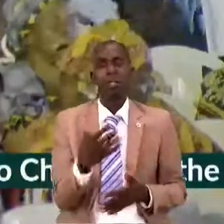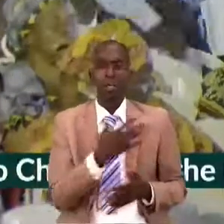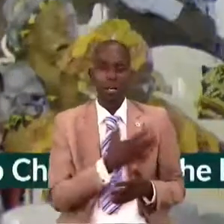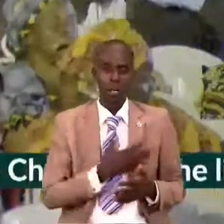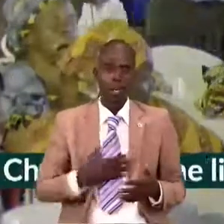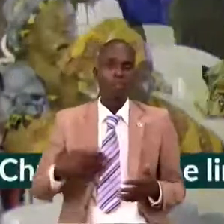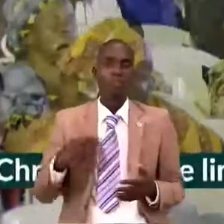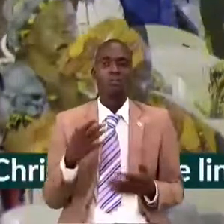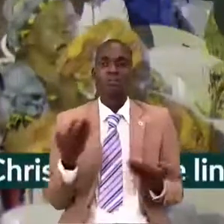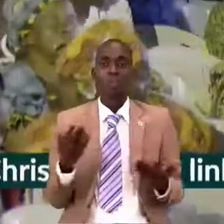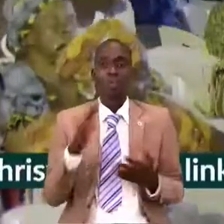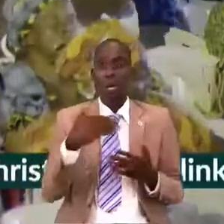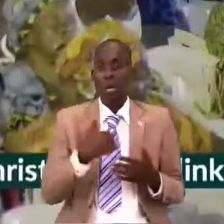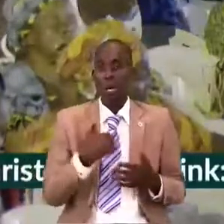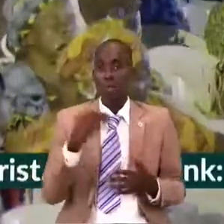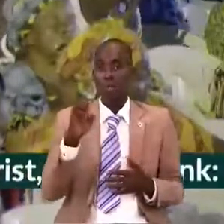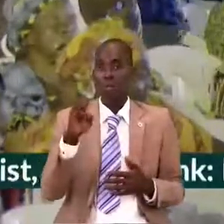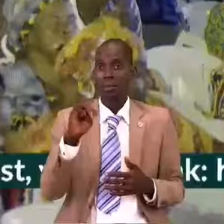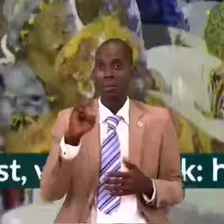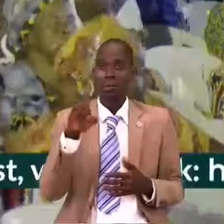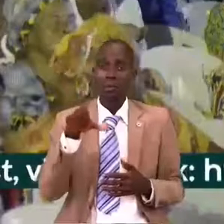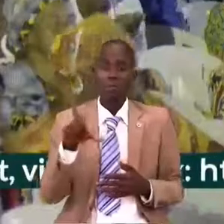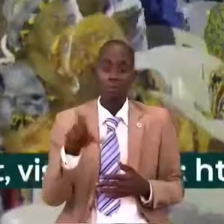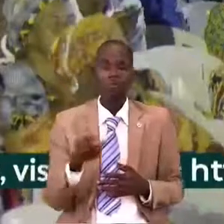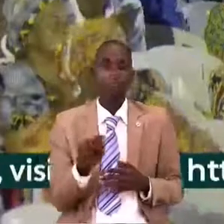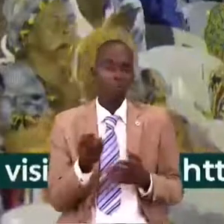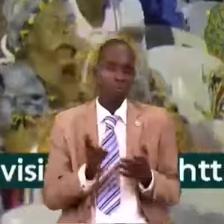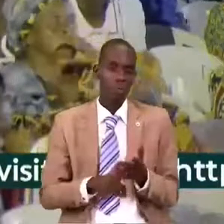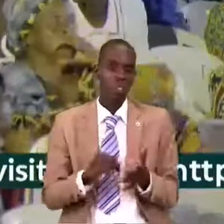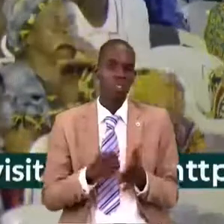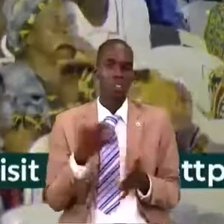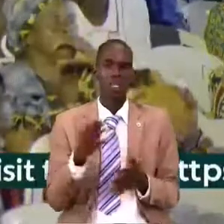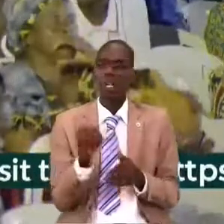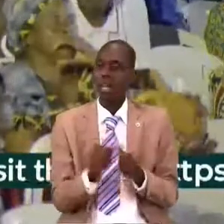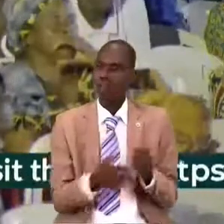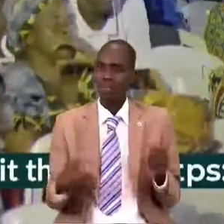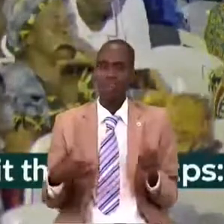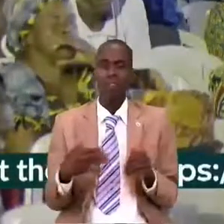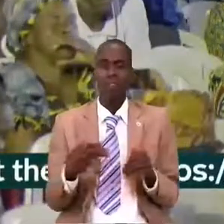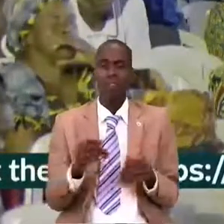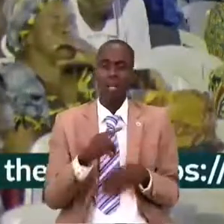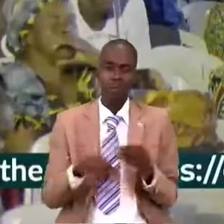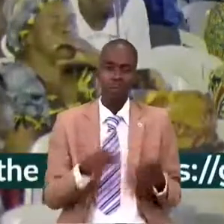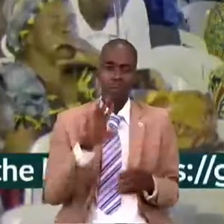Sois en prière et prépare-toi, parle au Seigneur. Je ne quitterai pas ici. Cette dernière